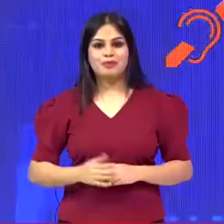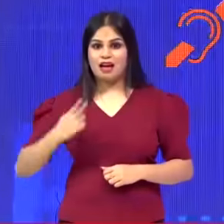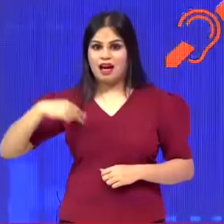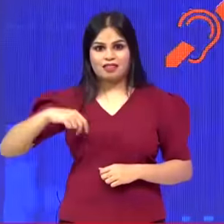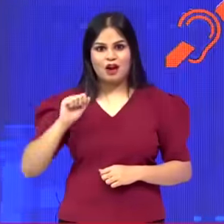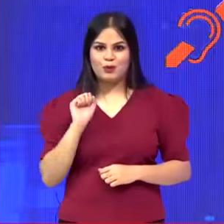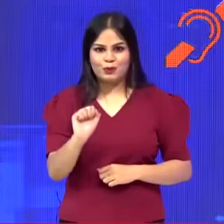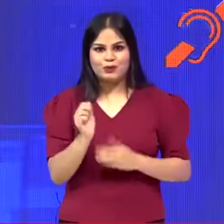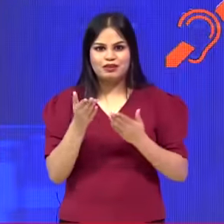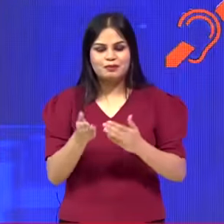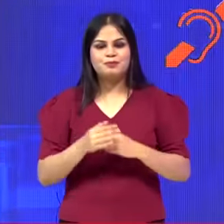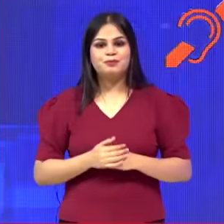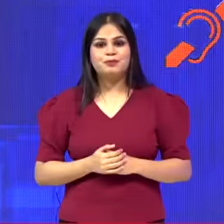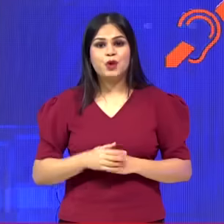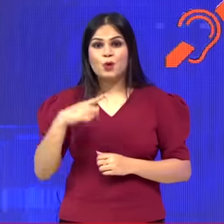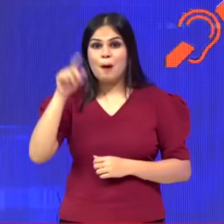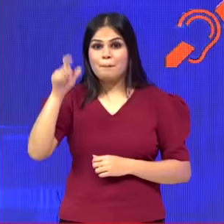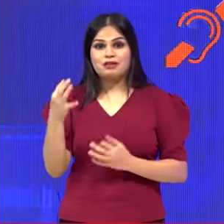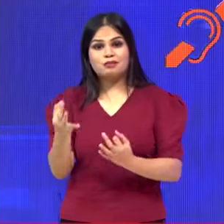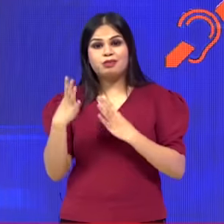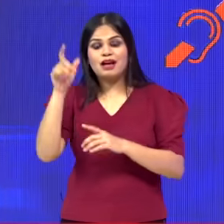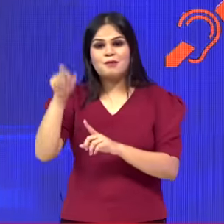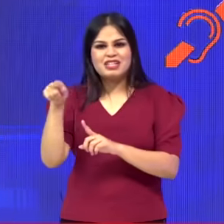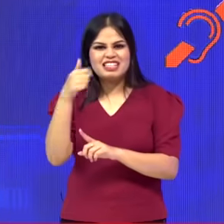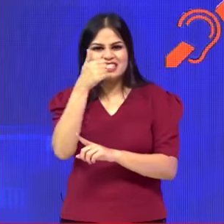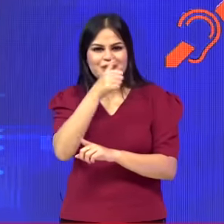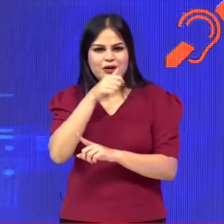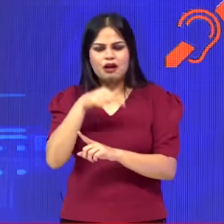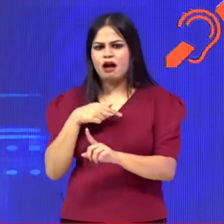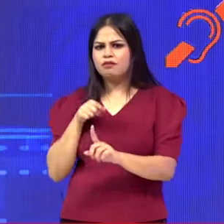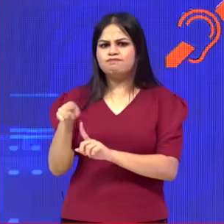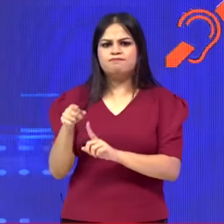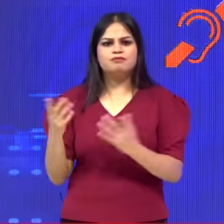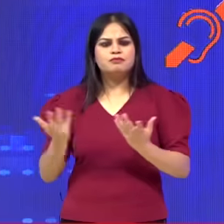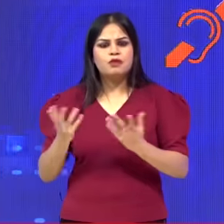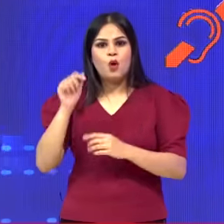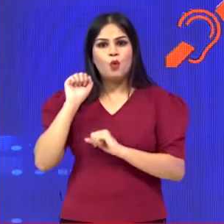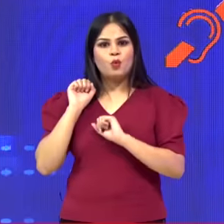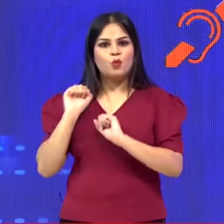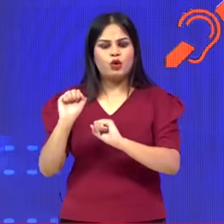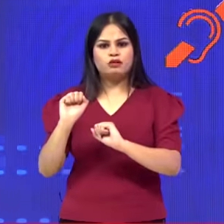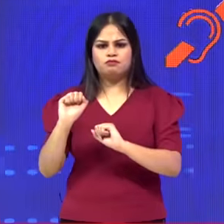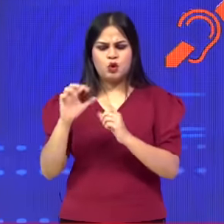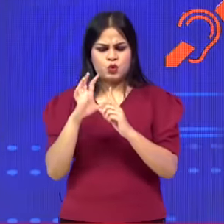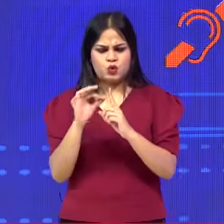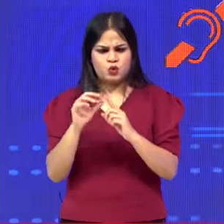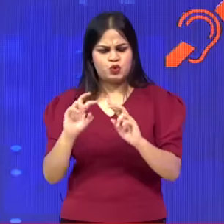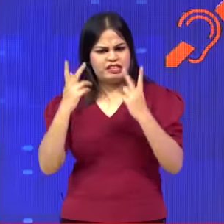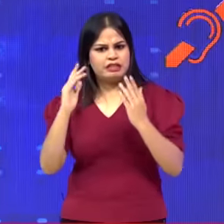आपकी अदालत में सुपरस्टार सलमान खान पर इल्जाम है कि इनके डबल स्टैंडर्ड